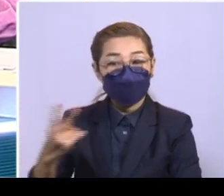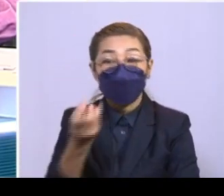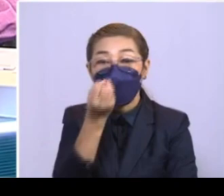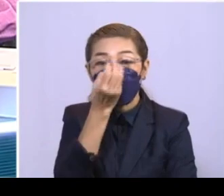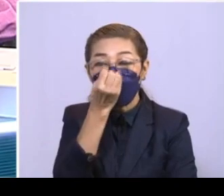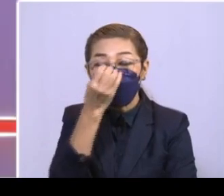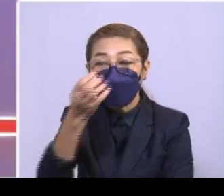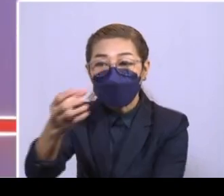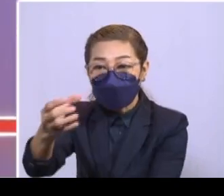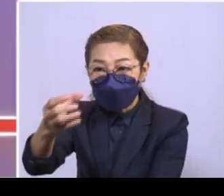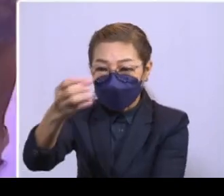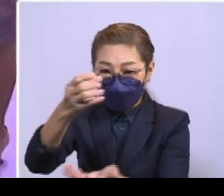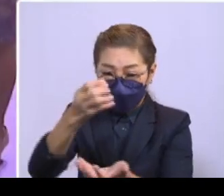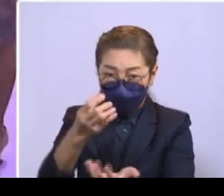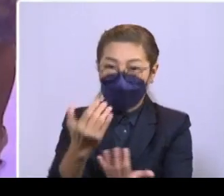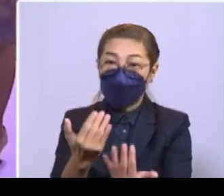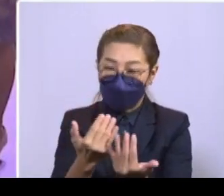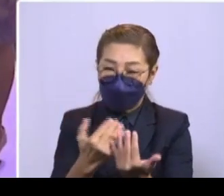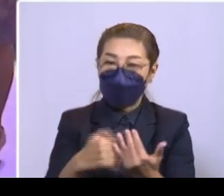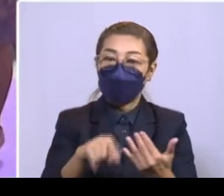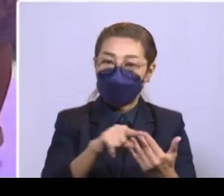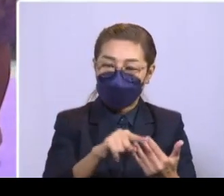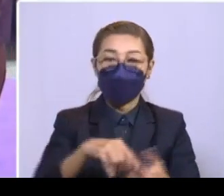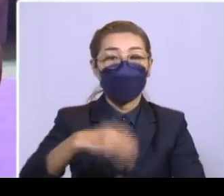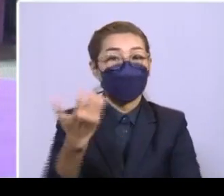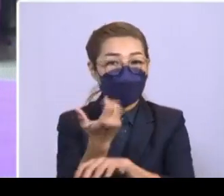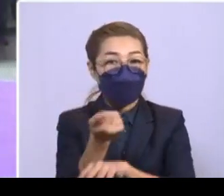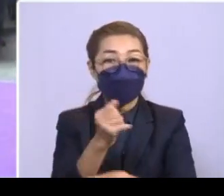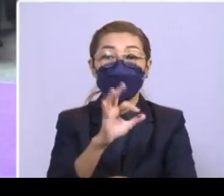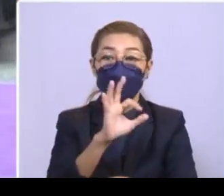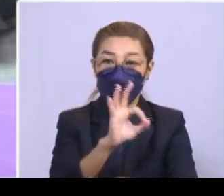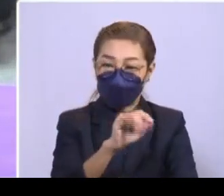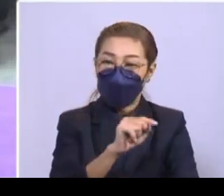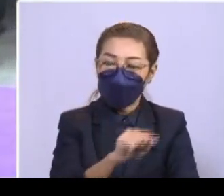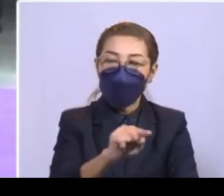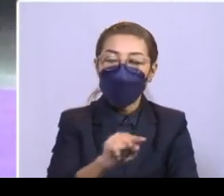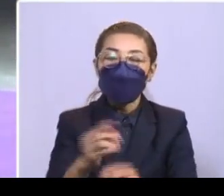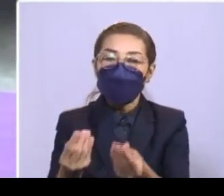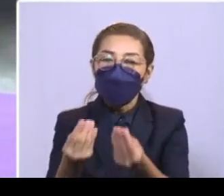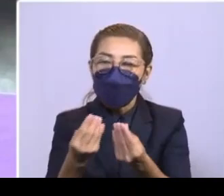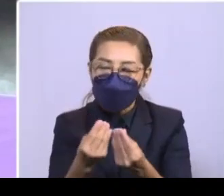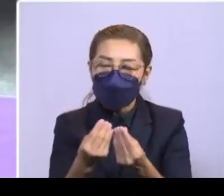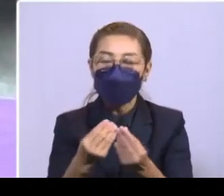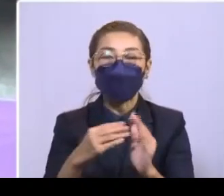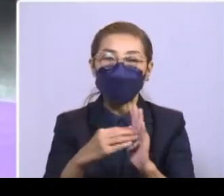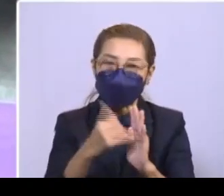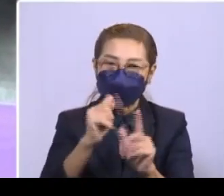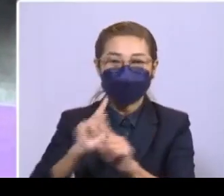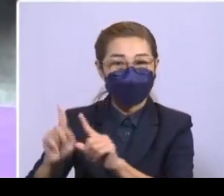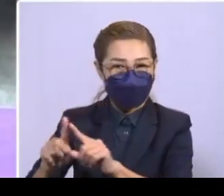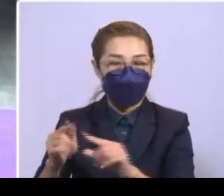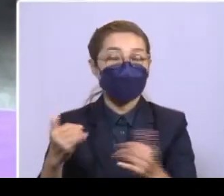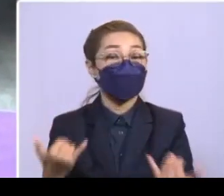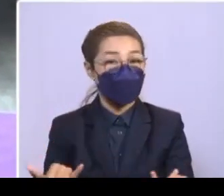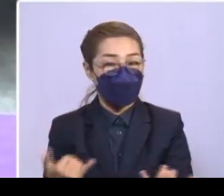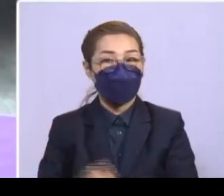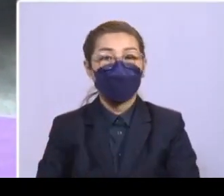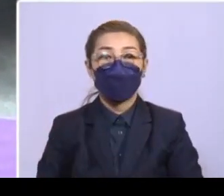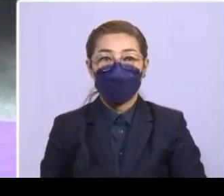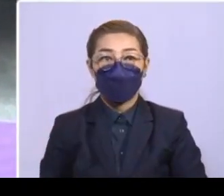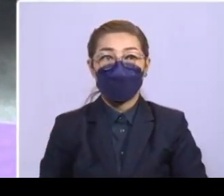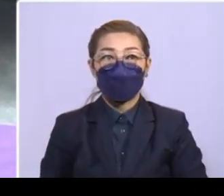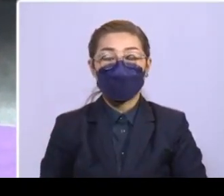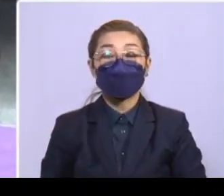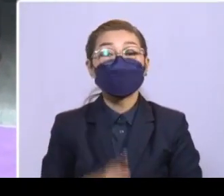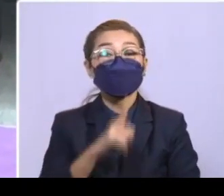พระราชทานนะครับมอบให้กับทางผู้บริหารและพนักงานอสมท.เพื่อความเป็นสิริมงคลด้วยนะครับในโอกาสเดียวกันนี้สมเด็จ